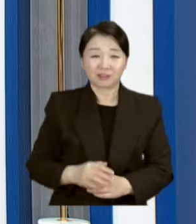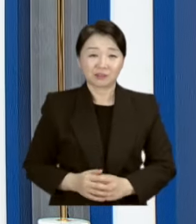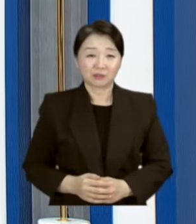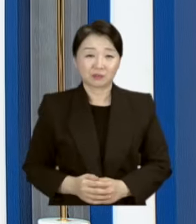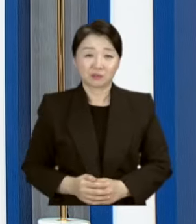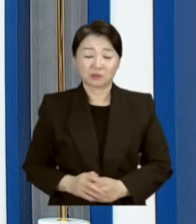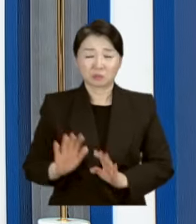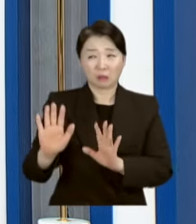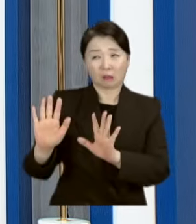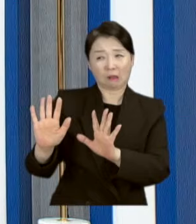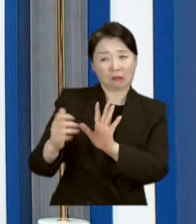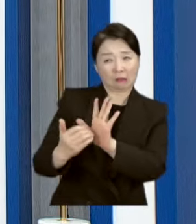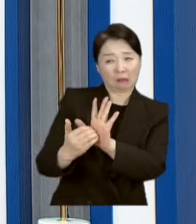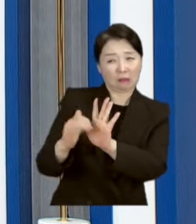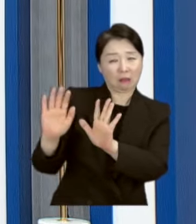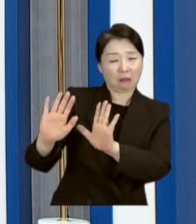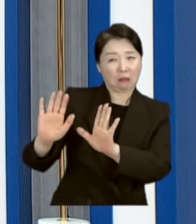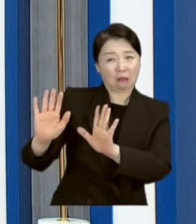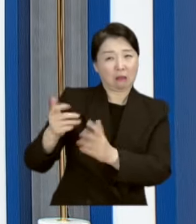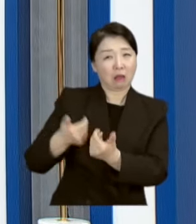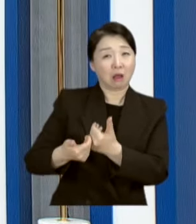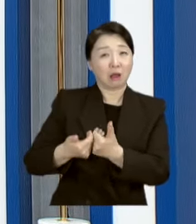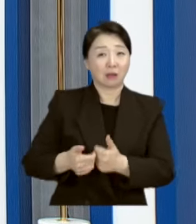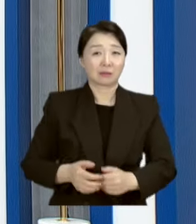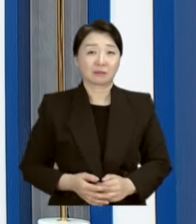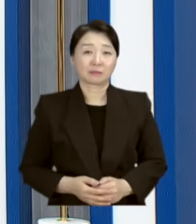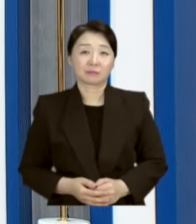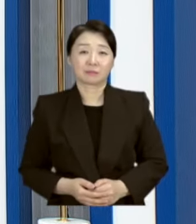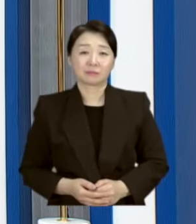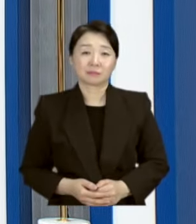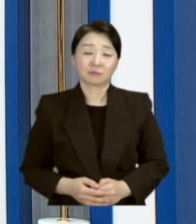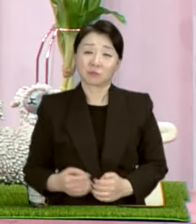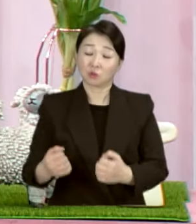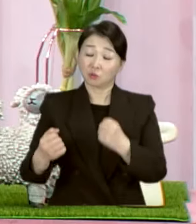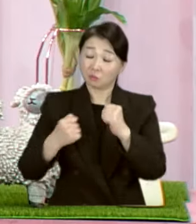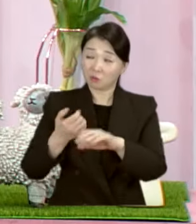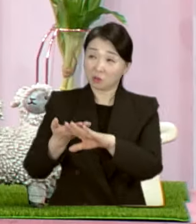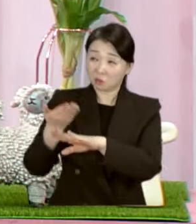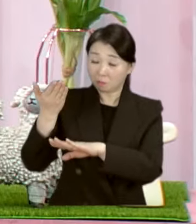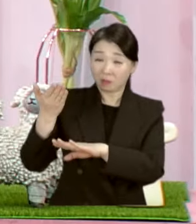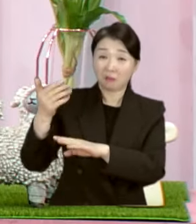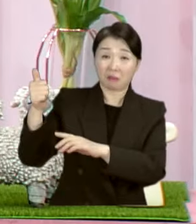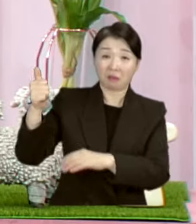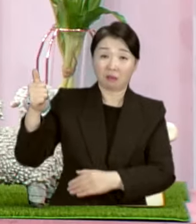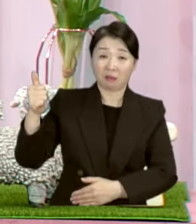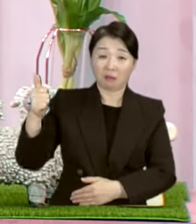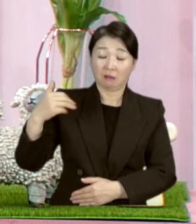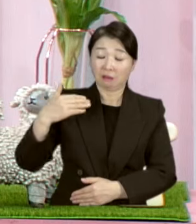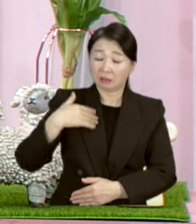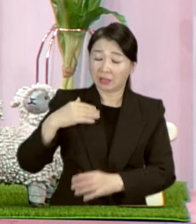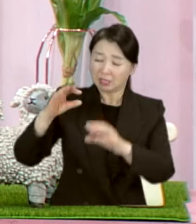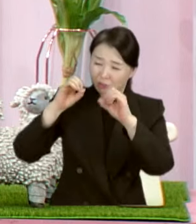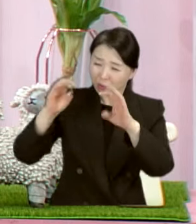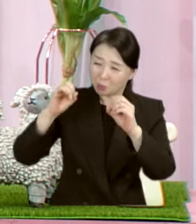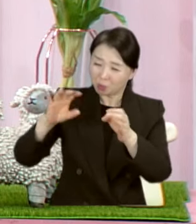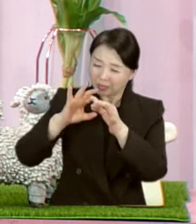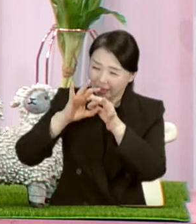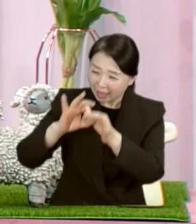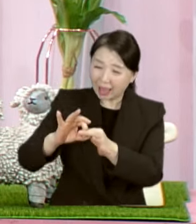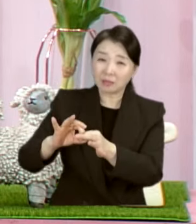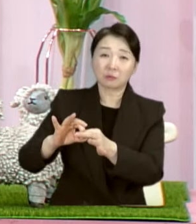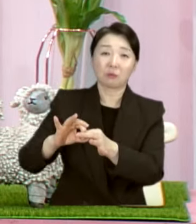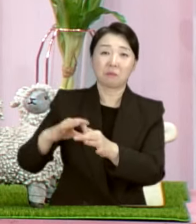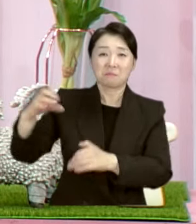싶어서 점점 거부감이 들더라고요. 처음에는? 네. 그럼에도 불구하고 그 선배는 끊임없이 저를 전도했어요.